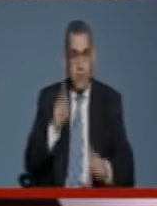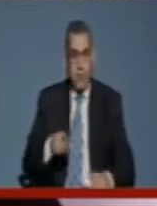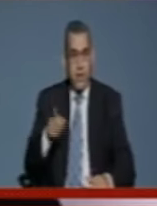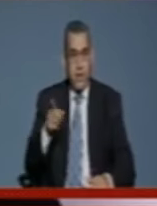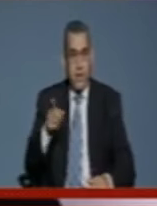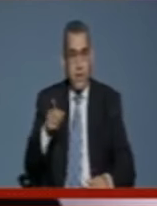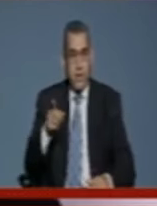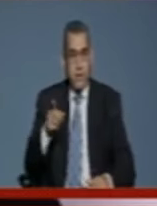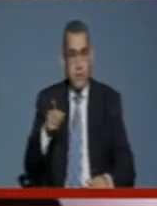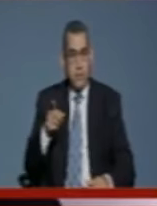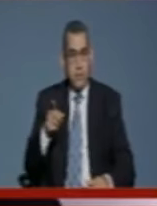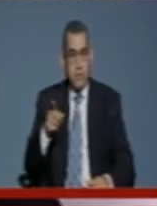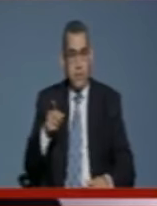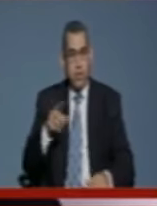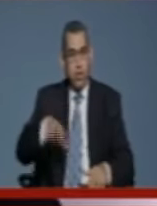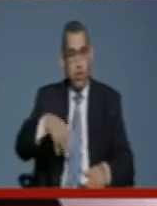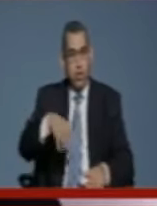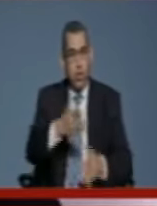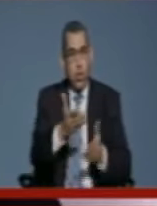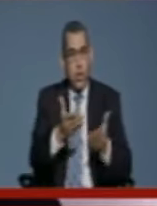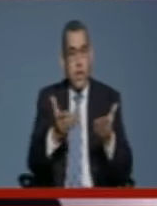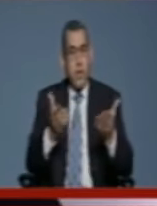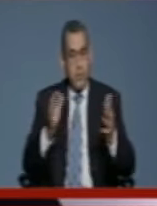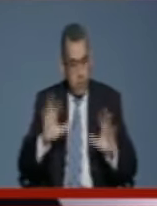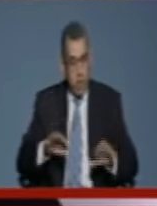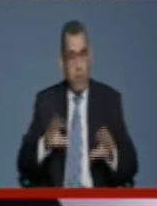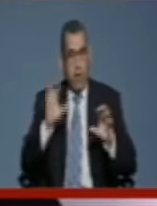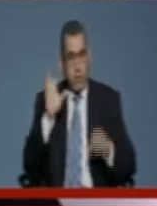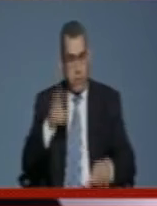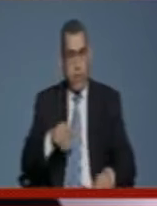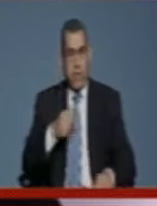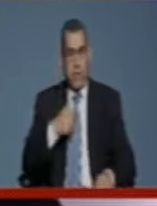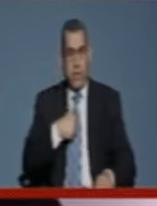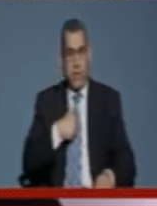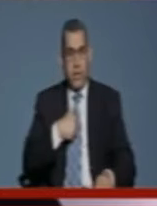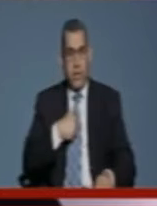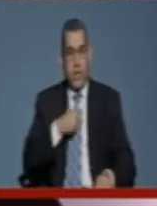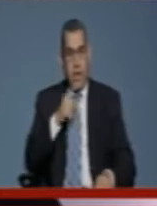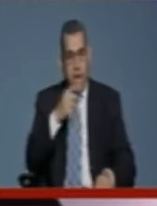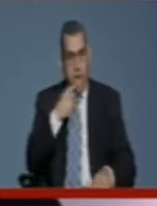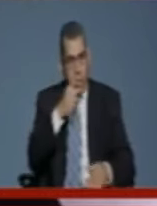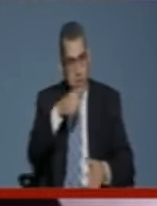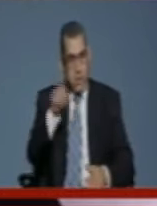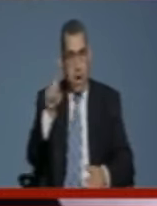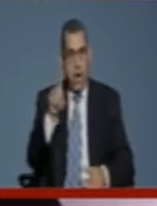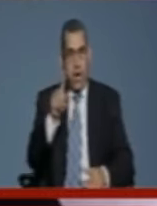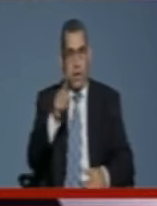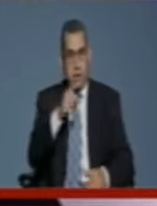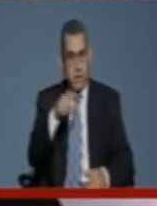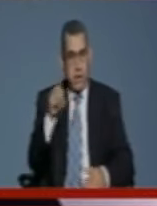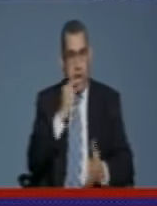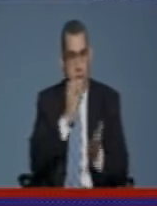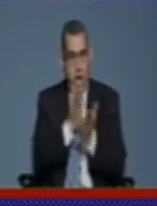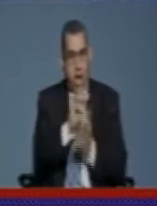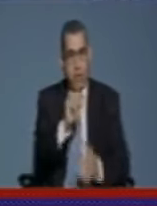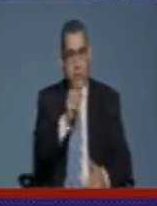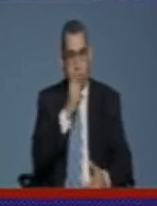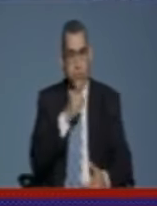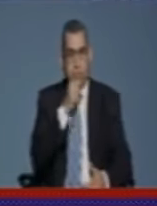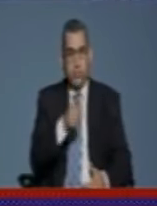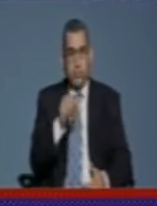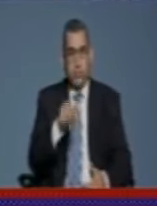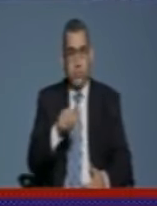في الاسواق. صحيح طبعا ليكوا حق، وده كلام انا بقوله دايما